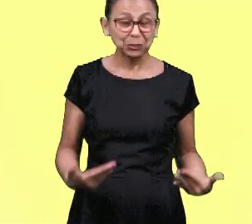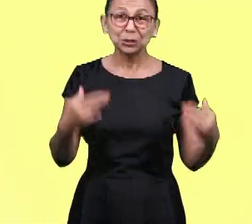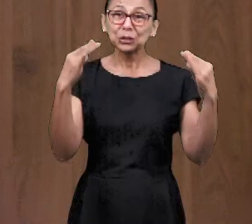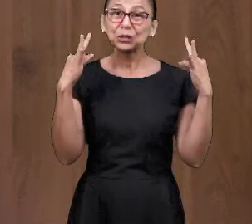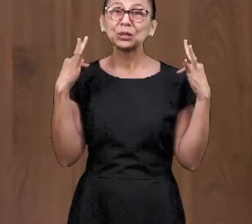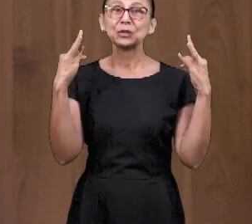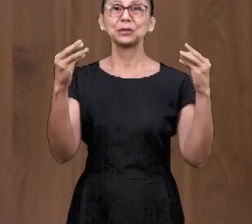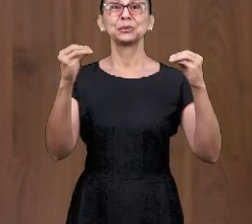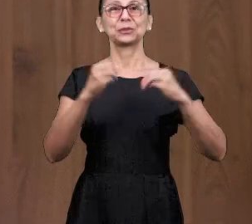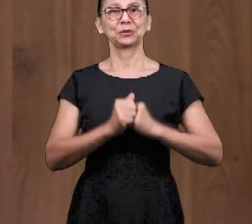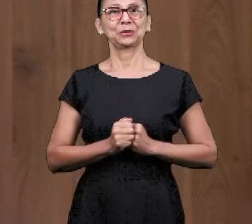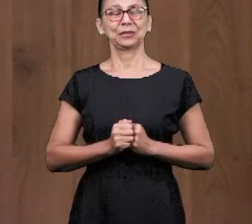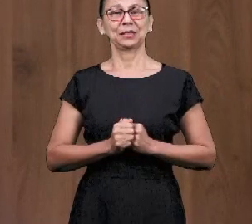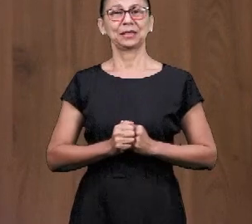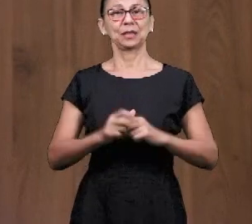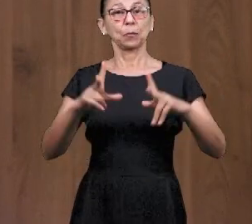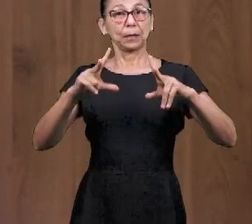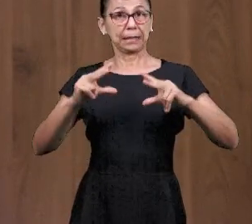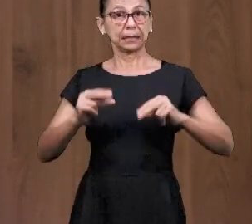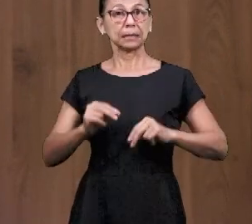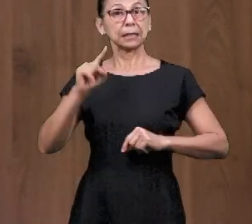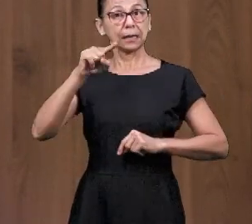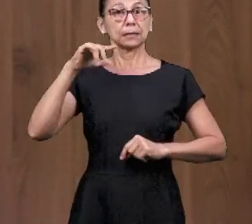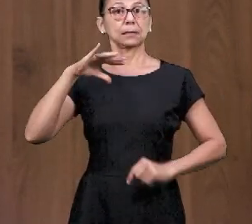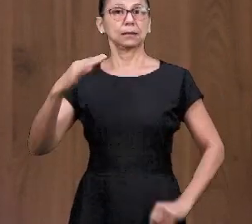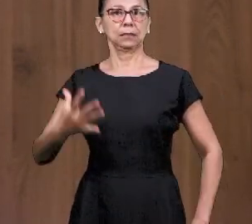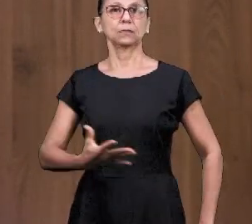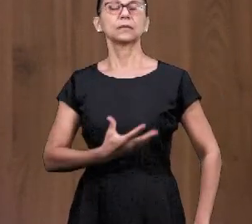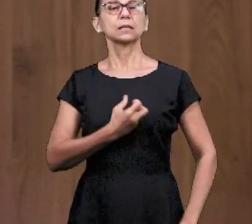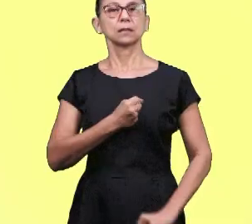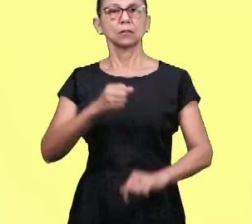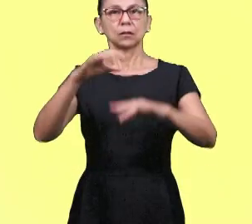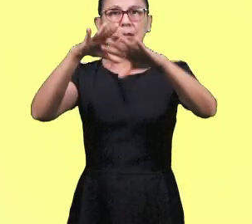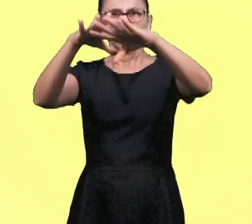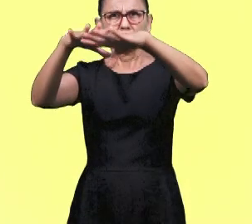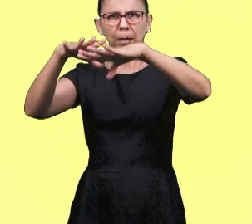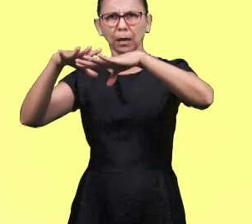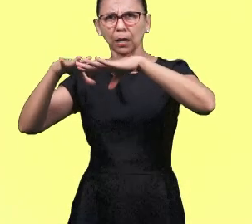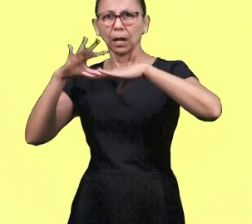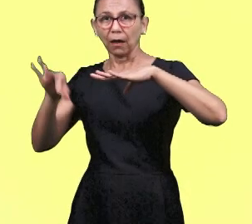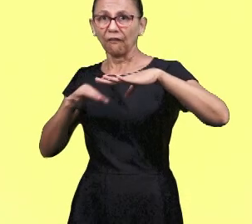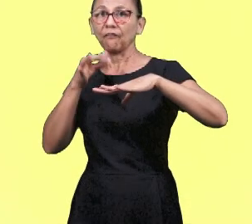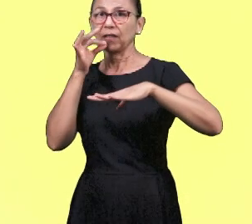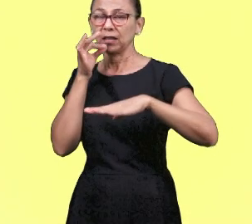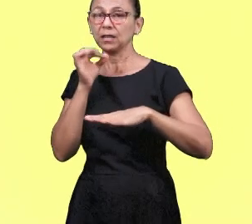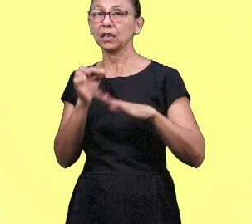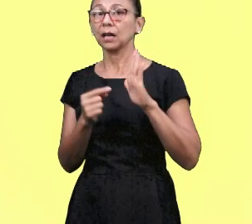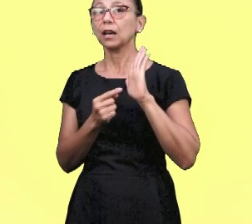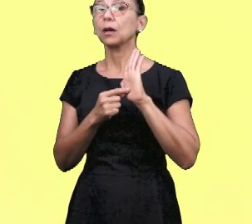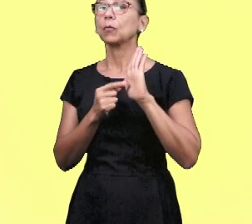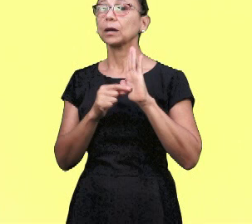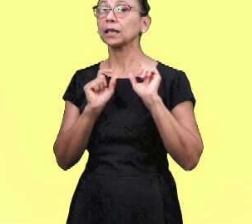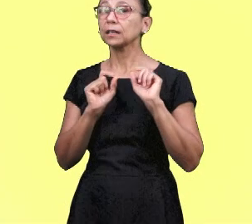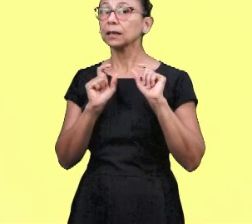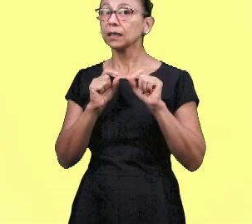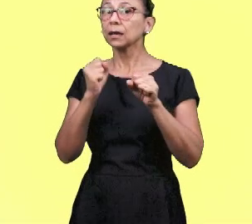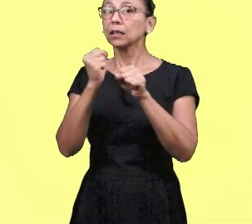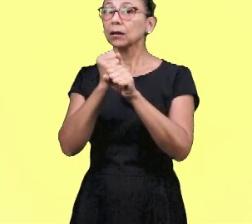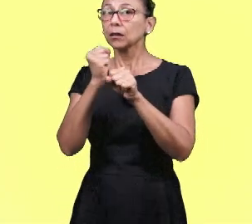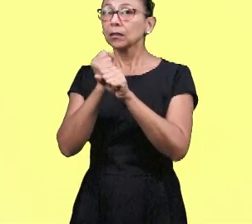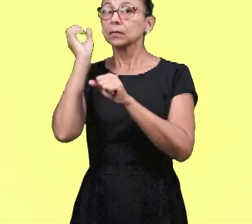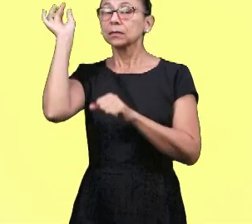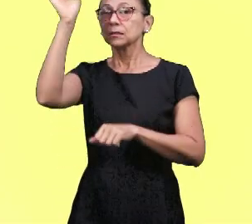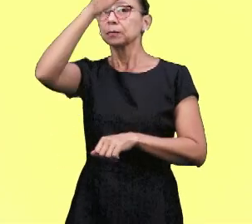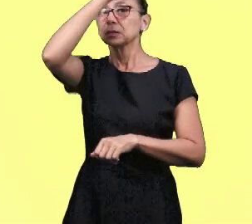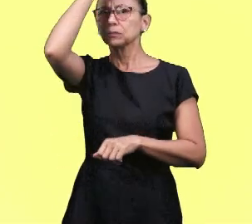spirituel. La vigne, elle parle de l'œuvre du Saint-Esprit. Et le Saint-Esprit qui fait tout un travail dans